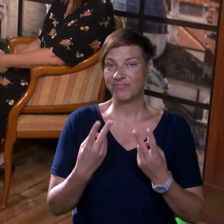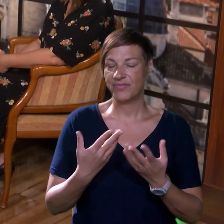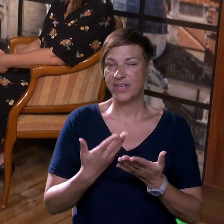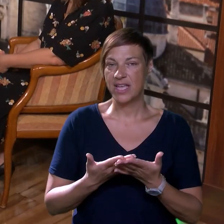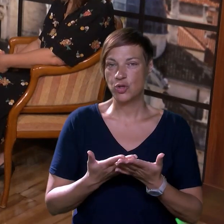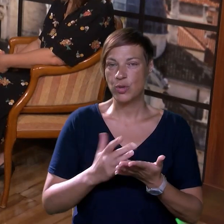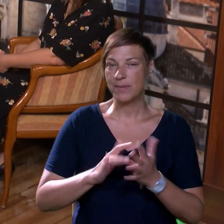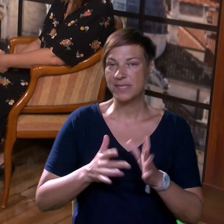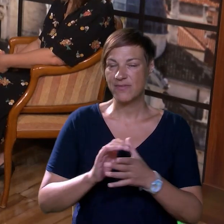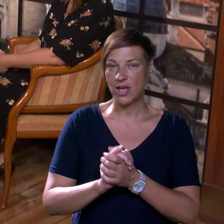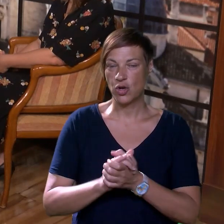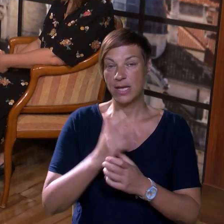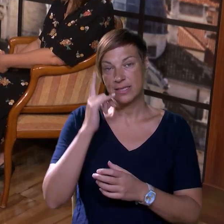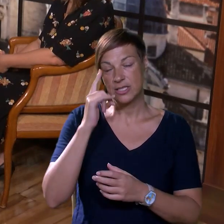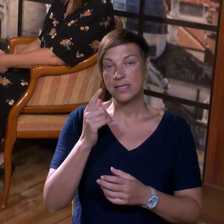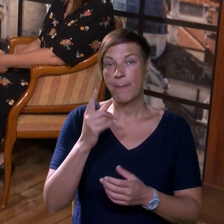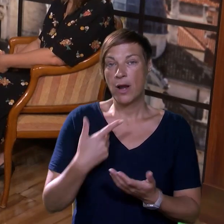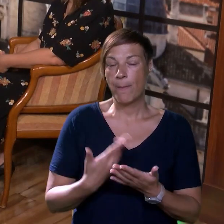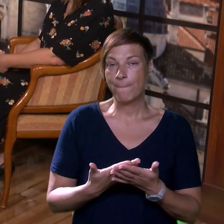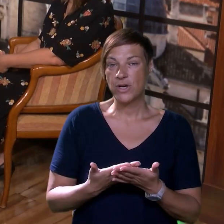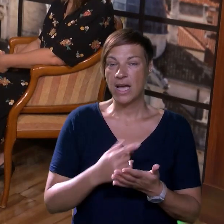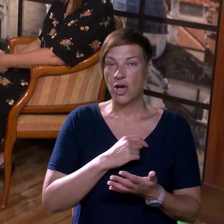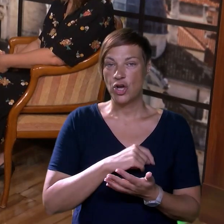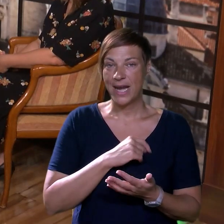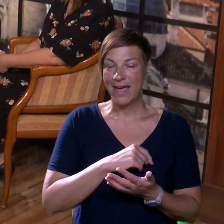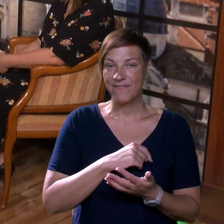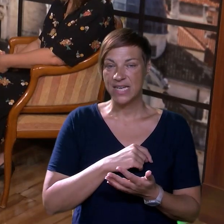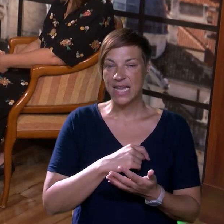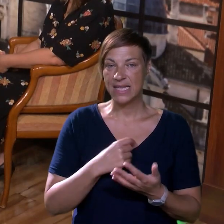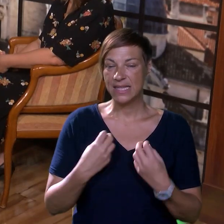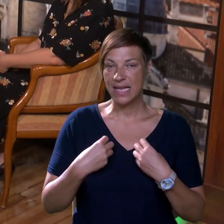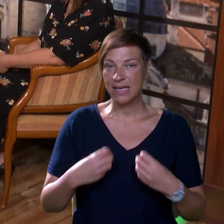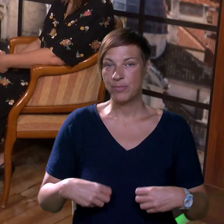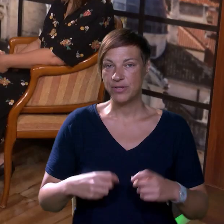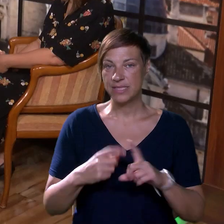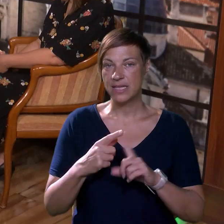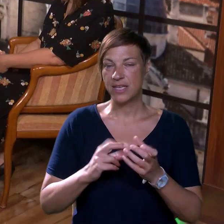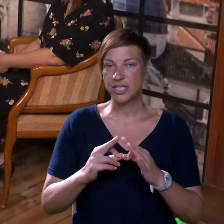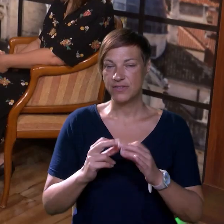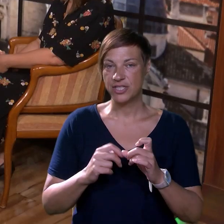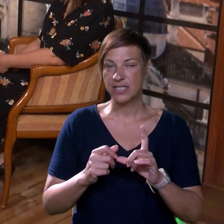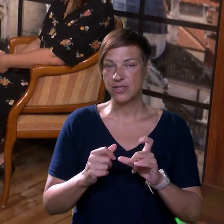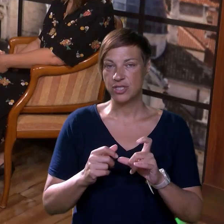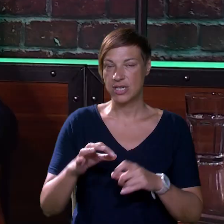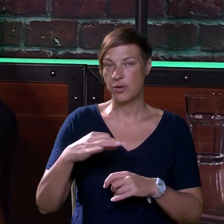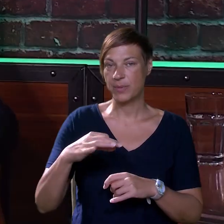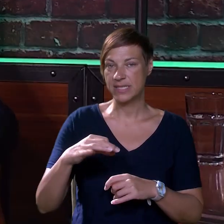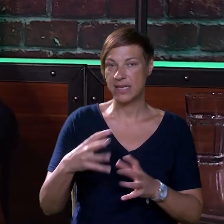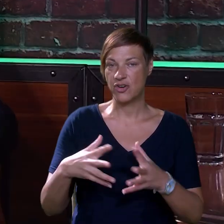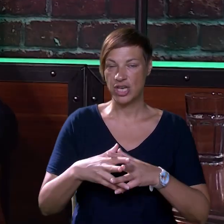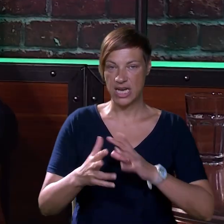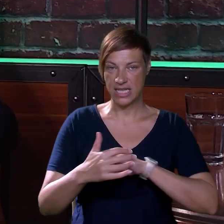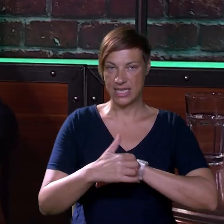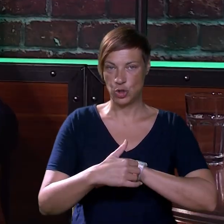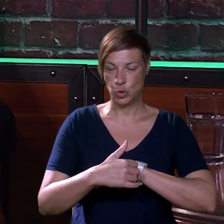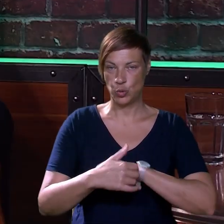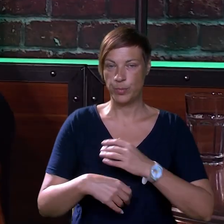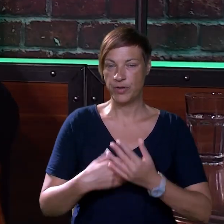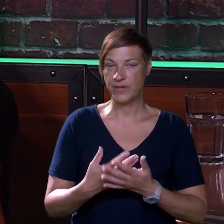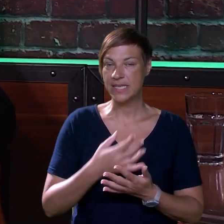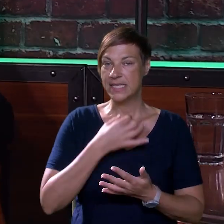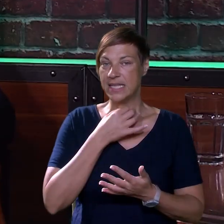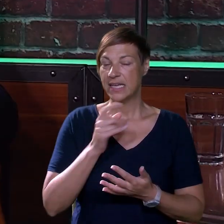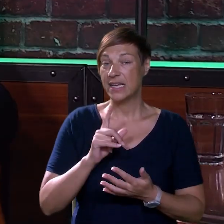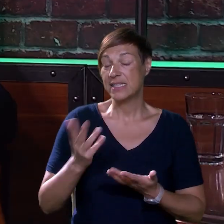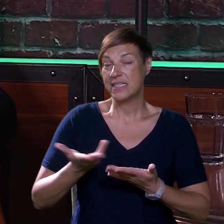sve te kolege, znači da sam ja, malo je poznato možda kao ravnatelj, i profesora Starčevića i Sutlića nominirao za nagradu grada Dubrovnika. Oni za